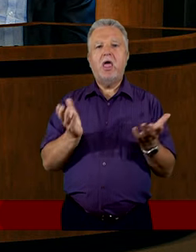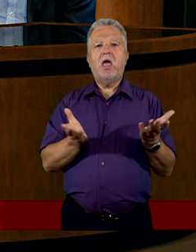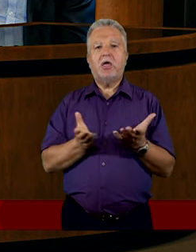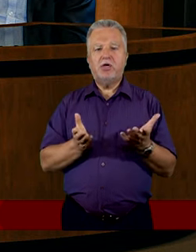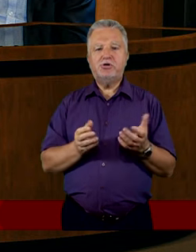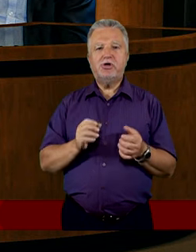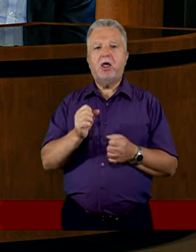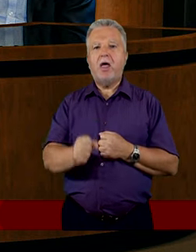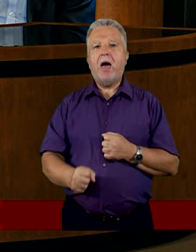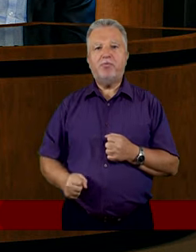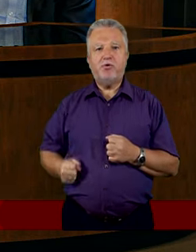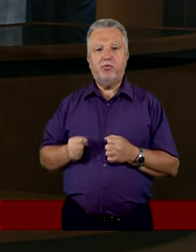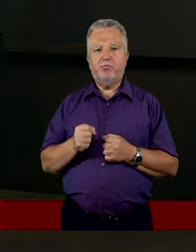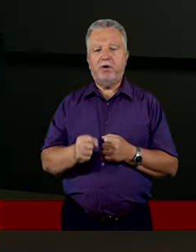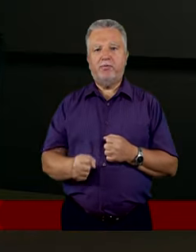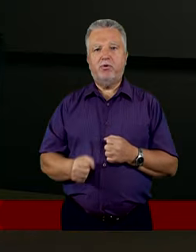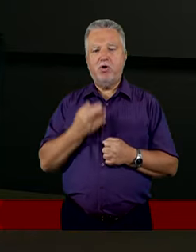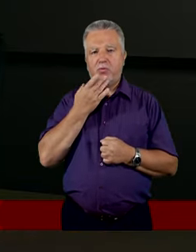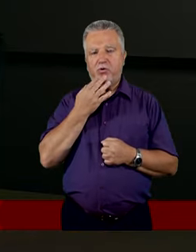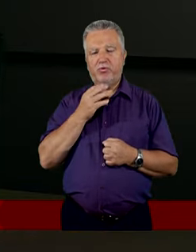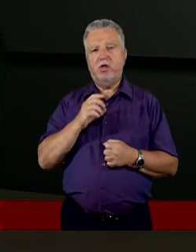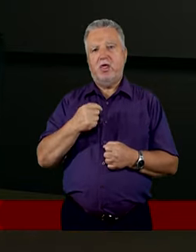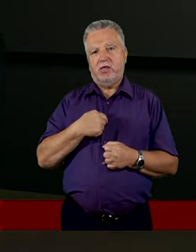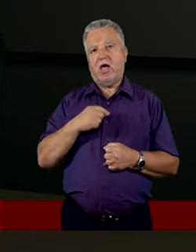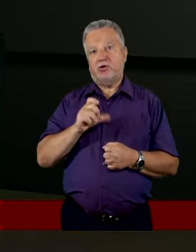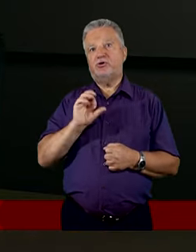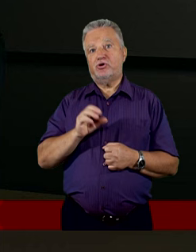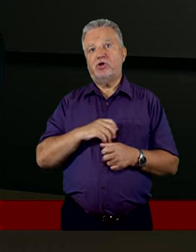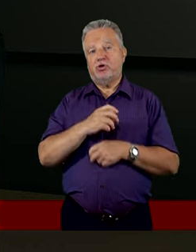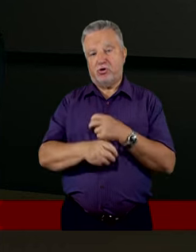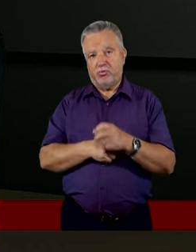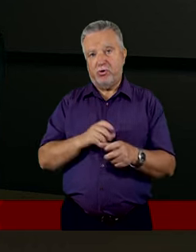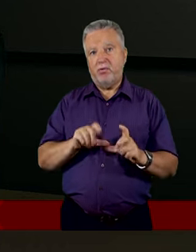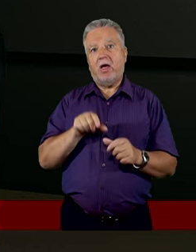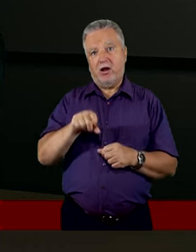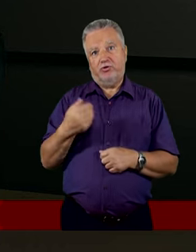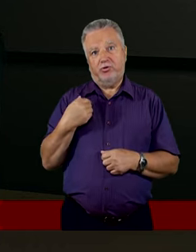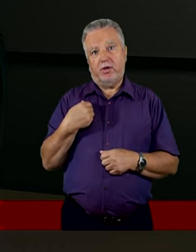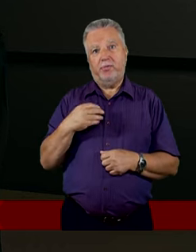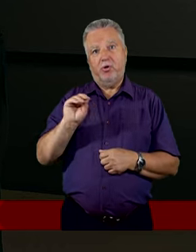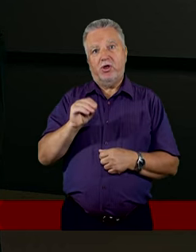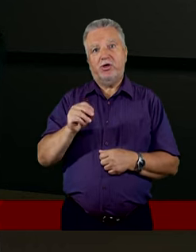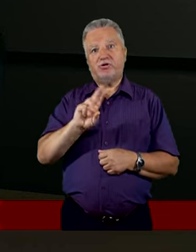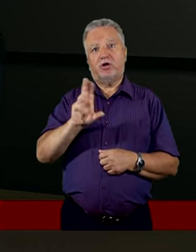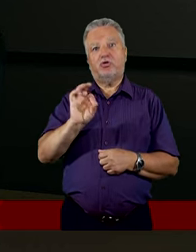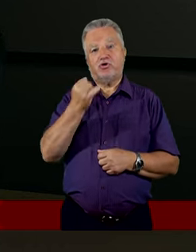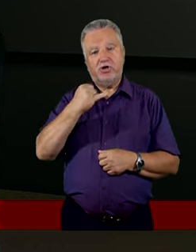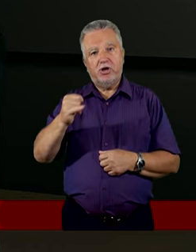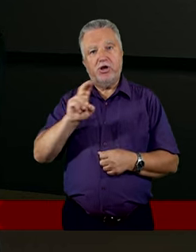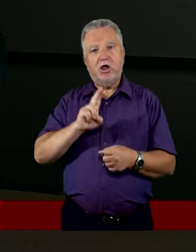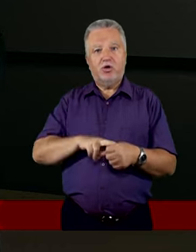gdzie apostoł Paweł mówi, no ja coś zrobiłem, ale był tutaj jeszcze ktoś inny, który coś